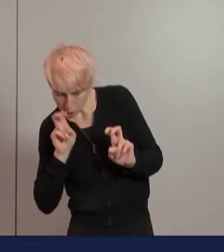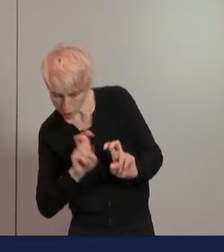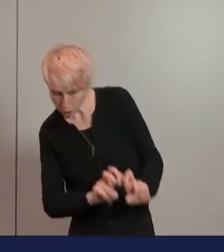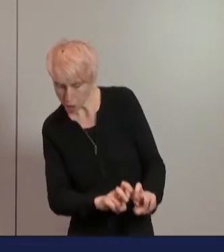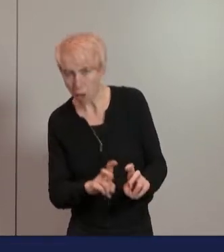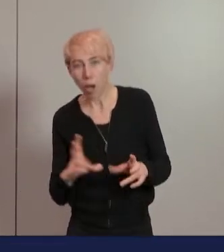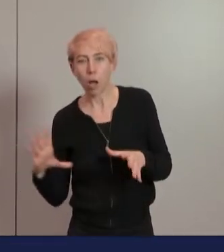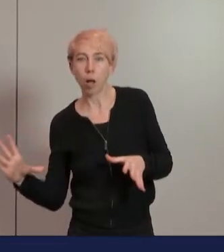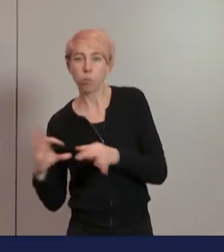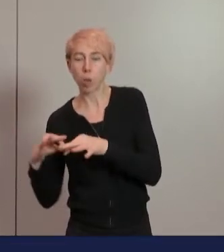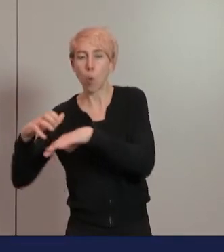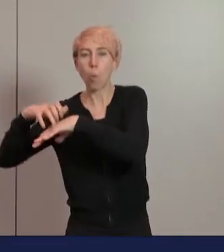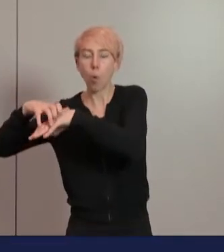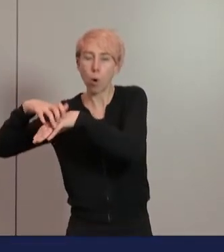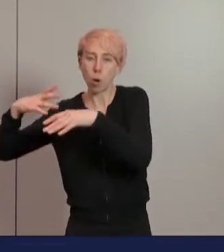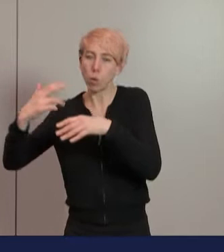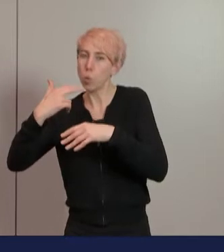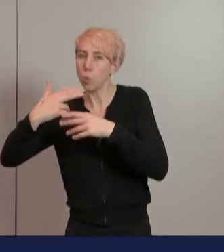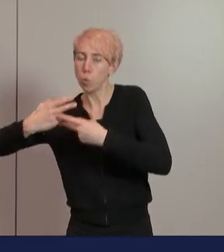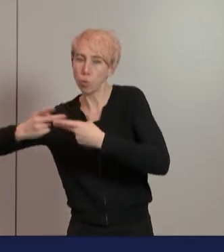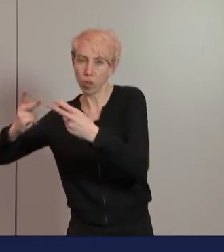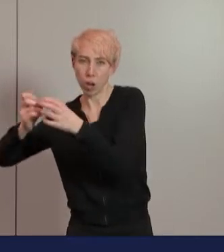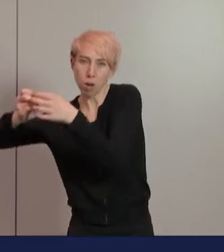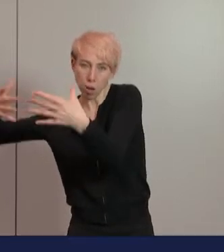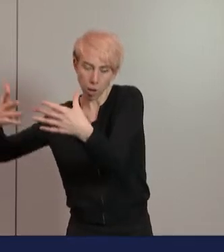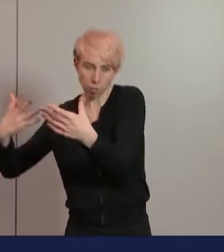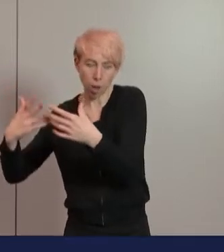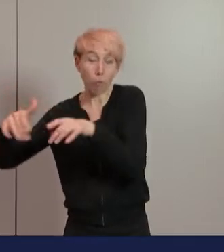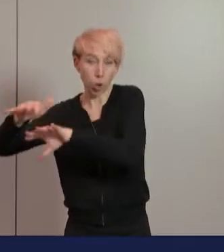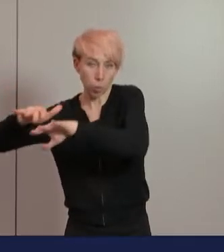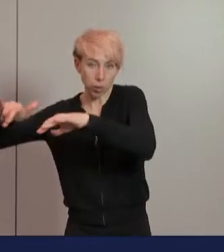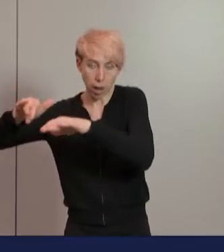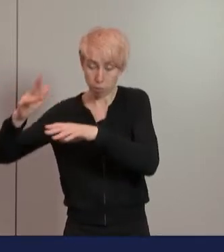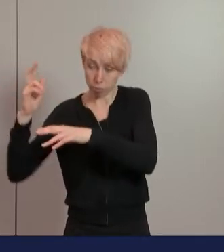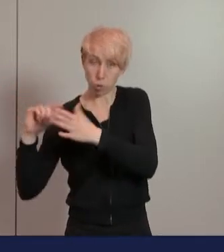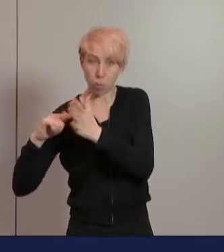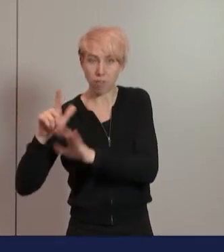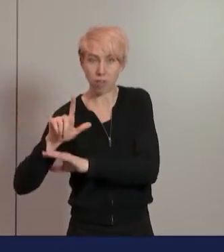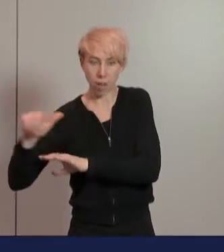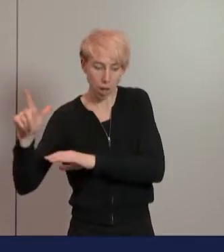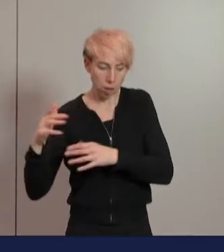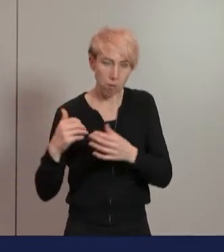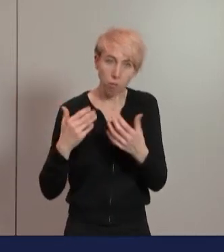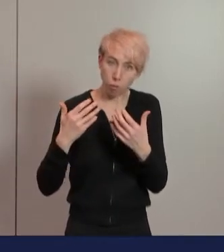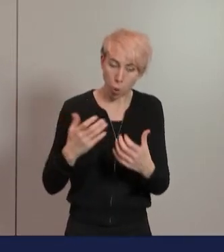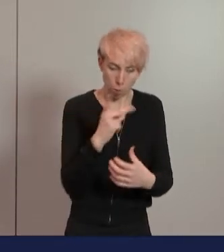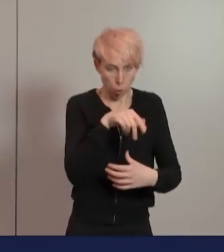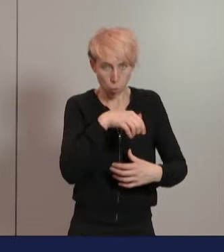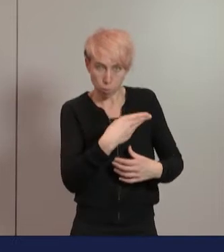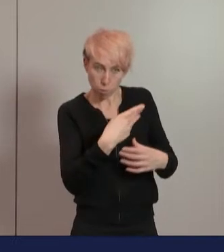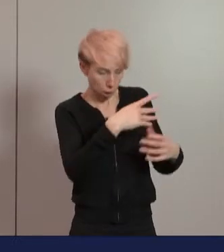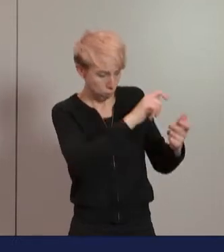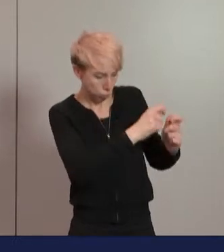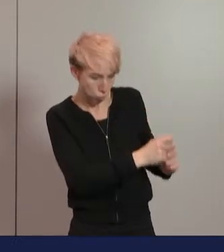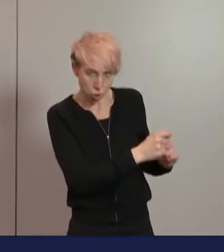paysager et environnemental appliqué depuis 2021, les participations actives aux modifications du PLUM,